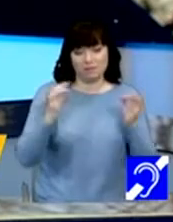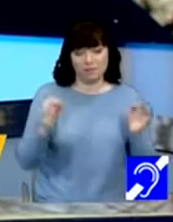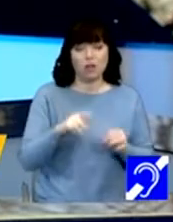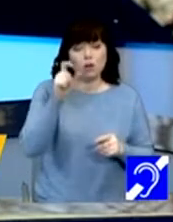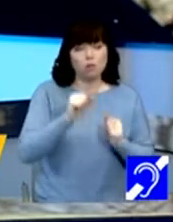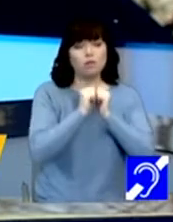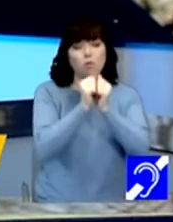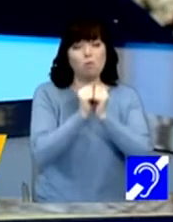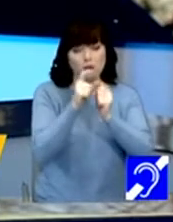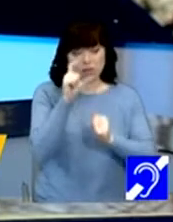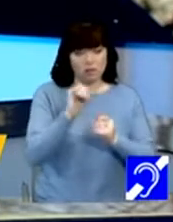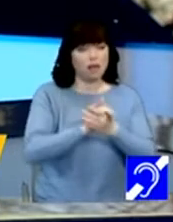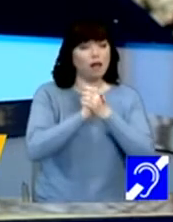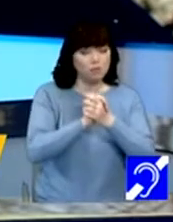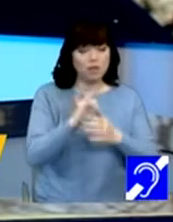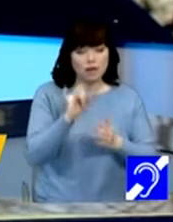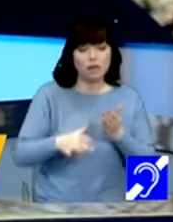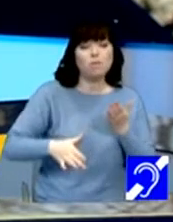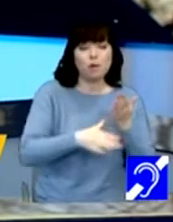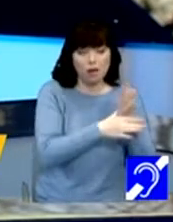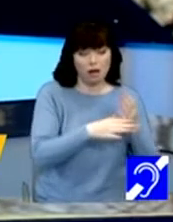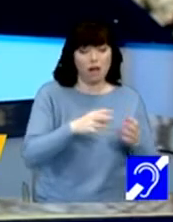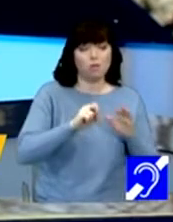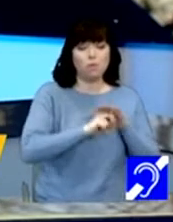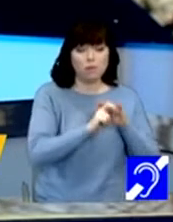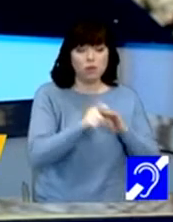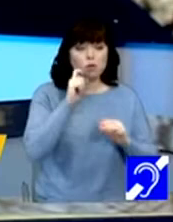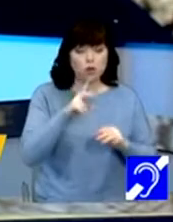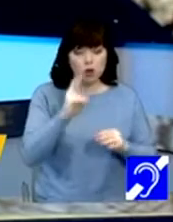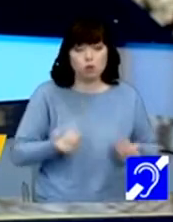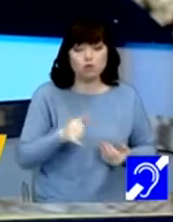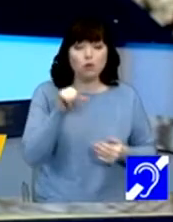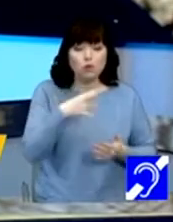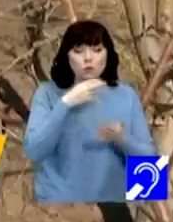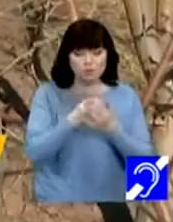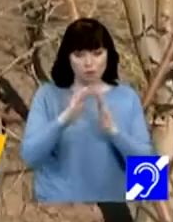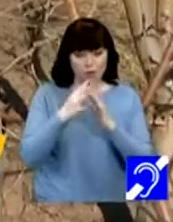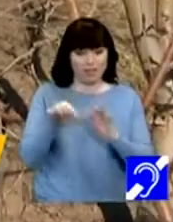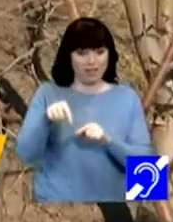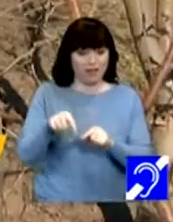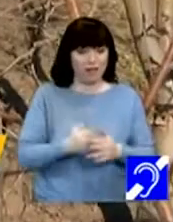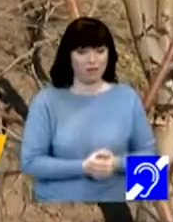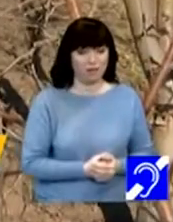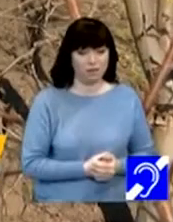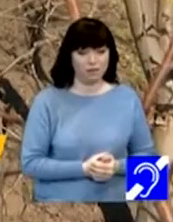și ajută cu ce pot refugiații ucraineni care și-au găsit adăpost în localitățile lor.